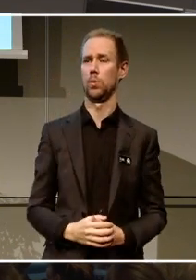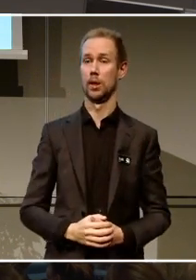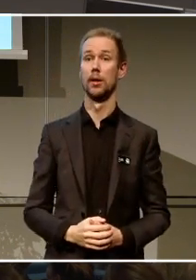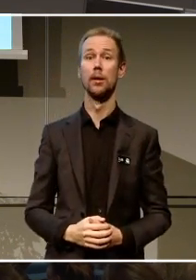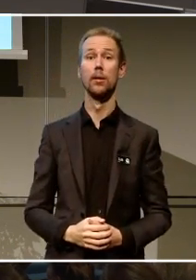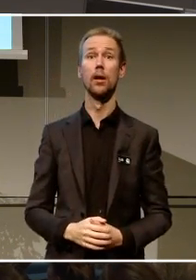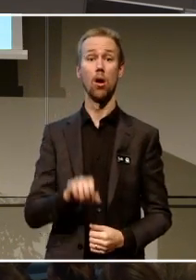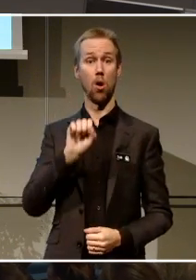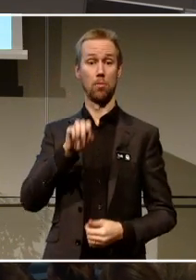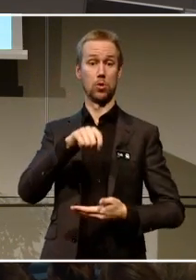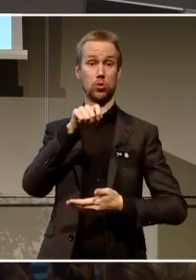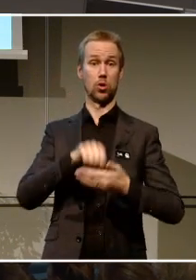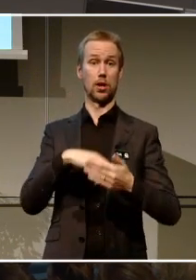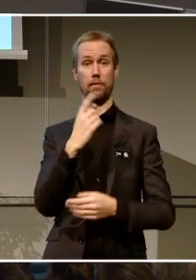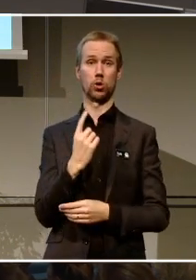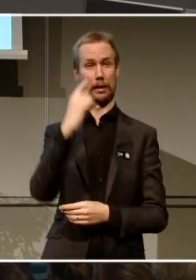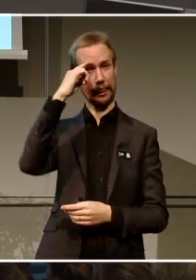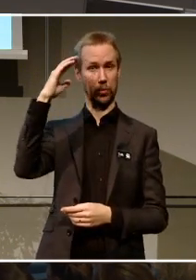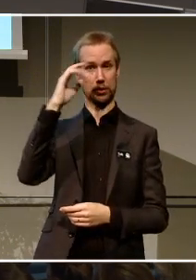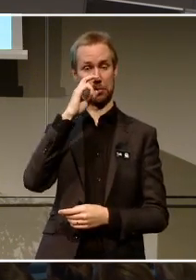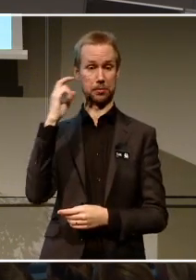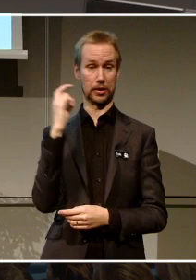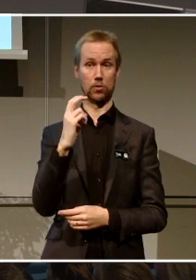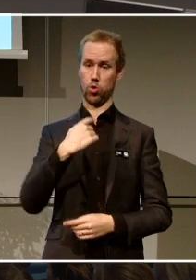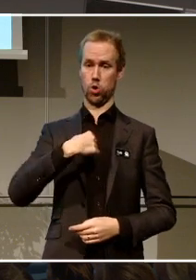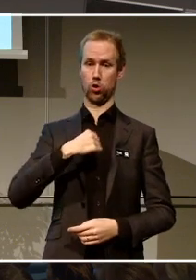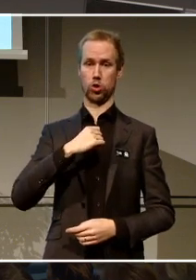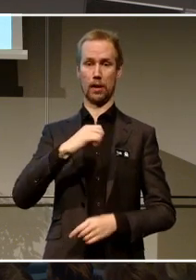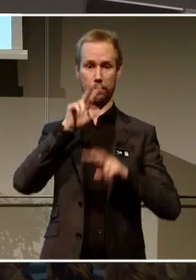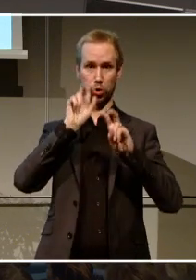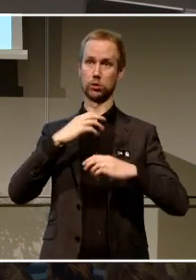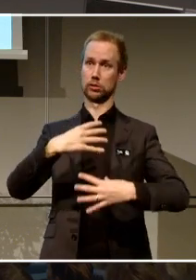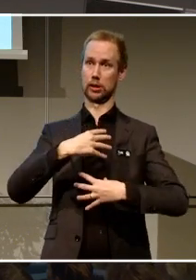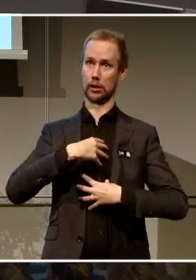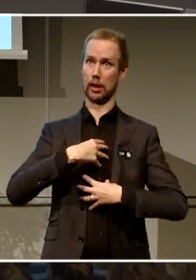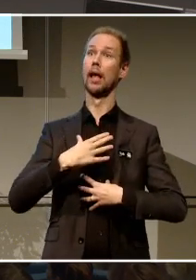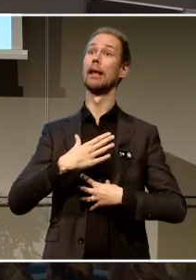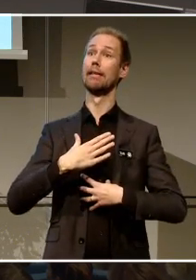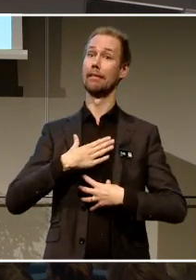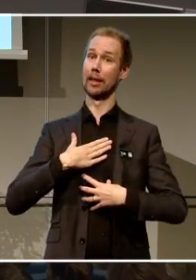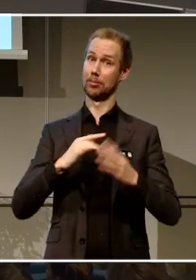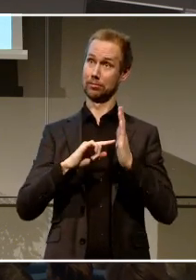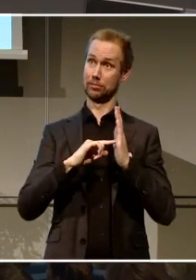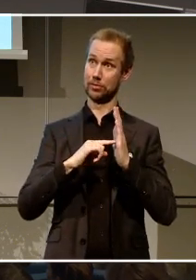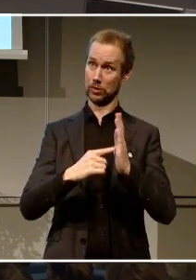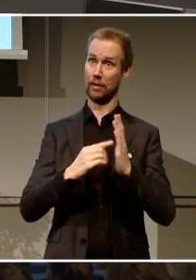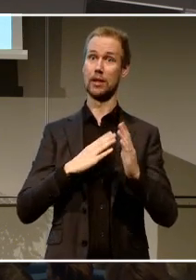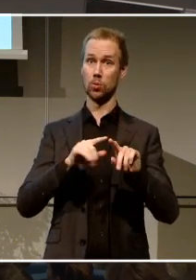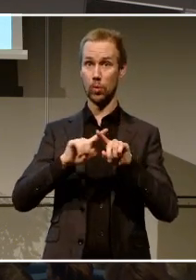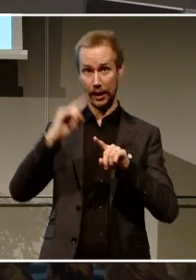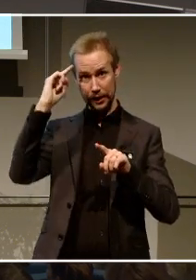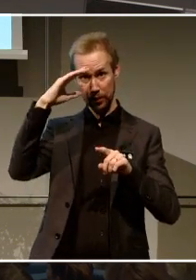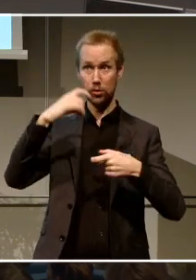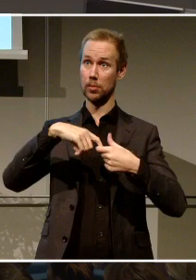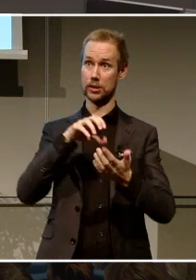Men om vi då börjar med det första teoretiska perspektivet. Och som forskare så vill jag liksom poängtera att här finns teorier om samhället. Och de vill jag att ni tar med er härifrån